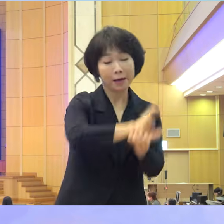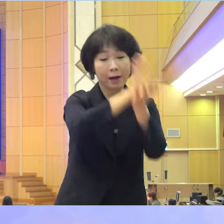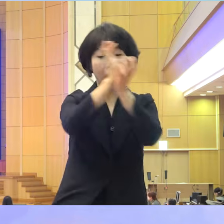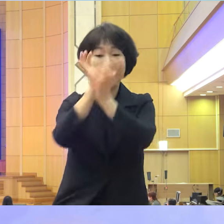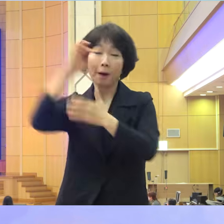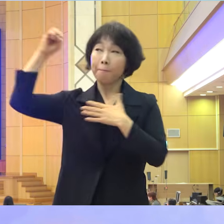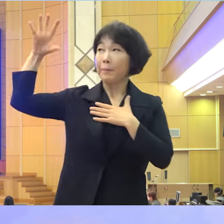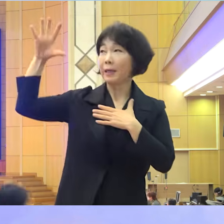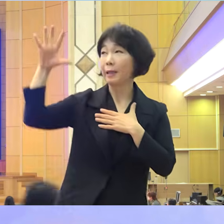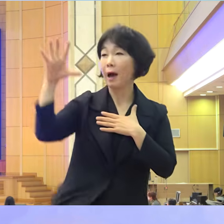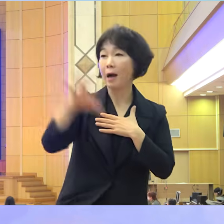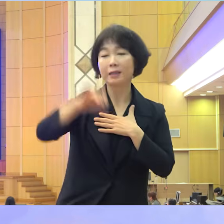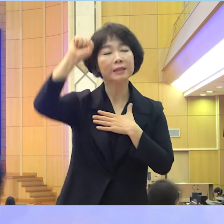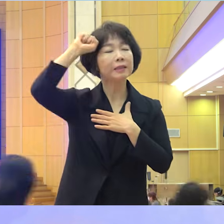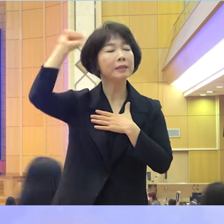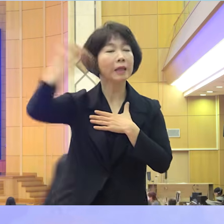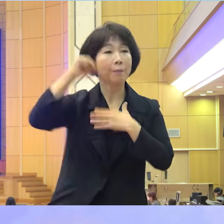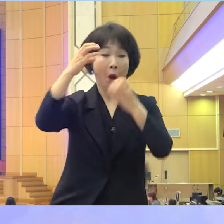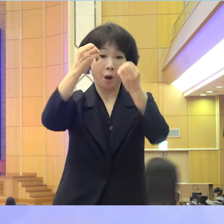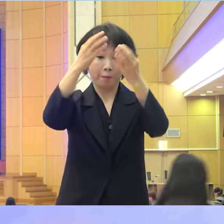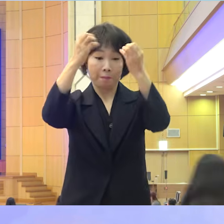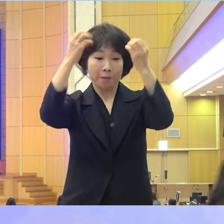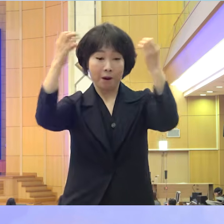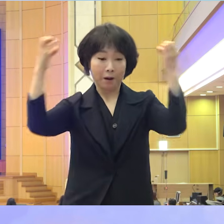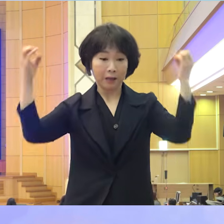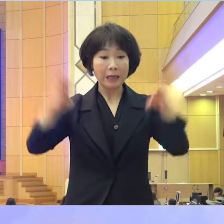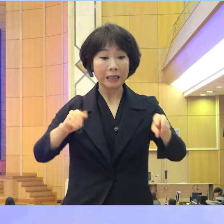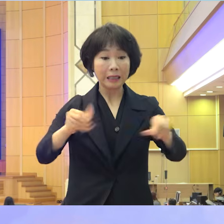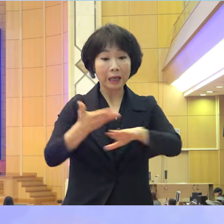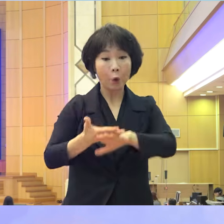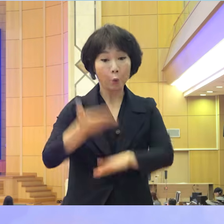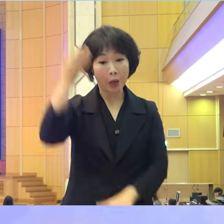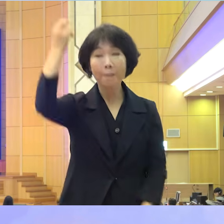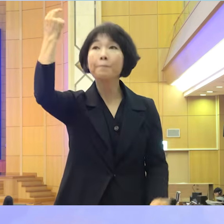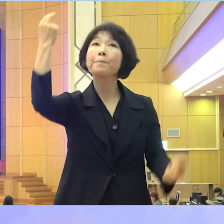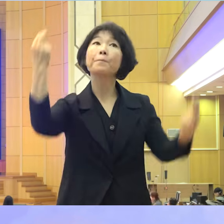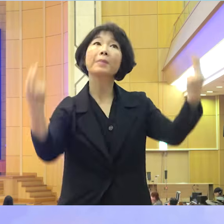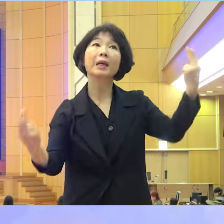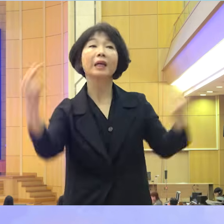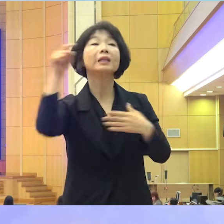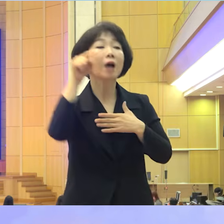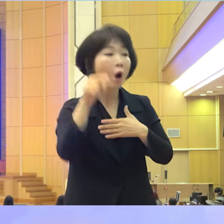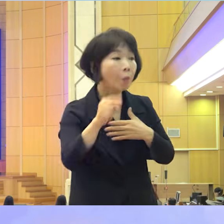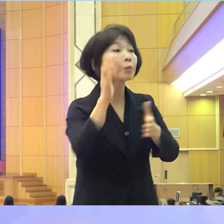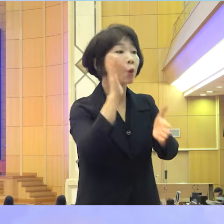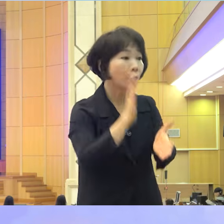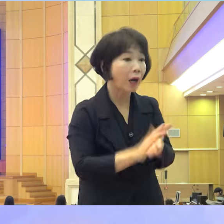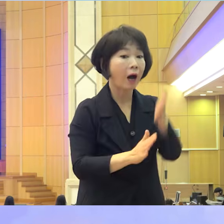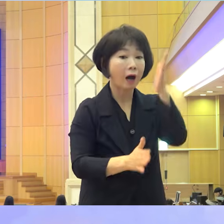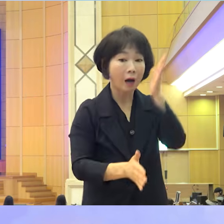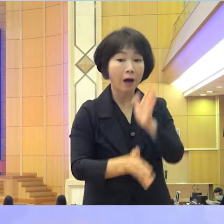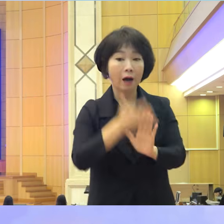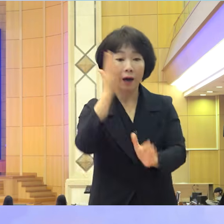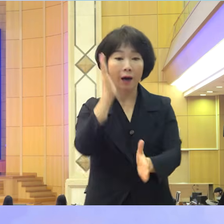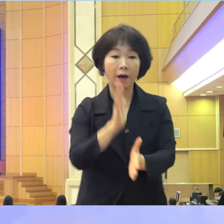밑에 백합 빛나는 새벽별 이 땅 위에 비길 것이